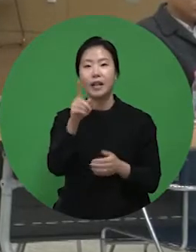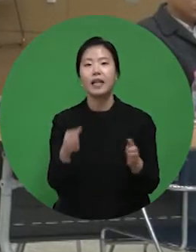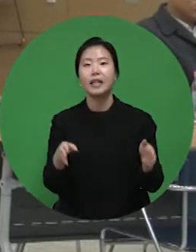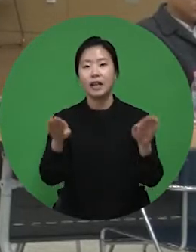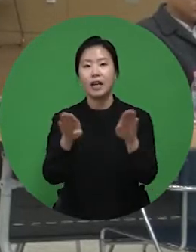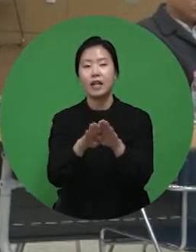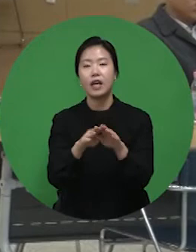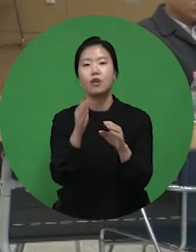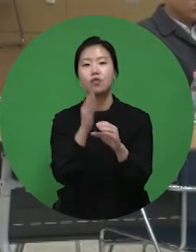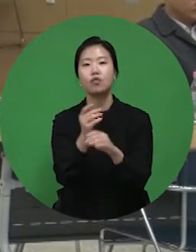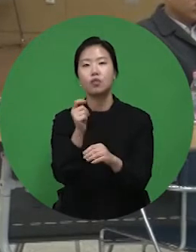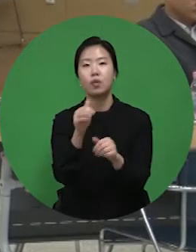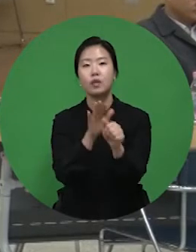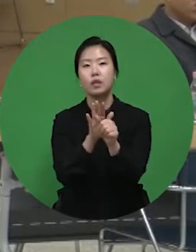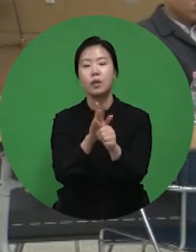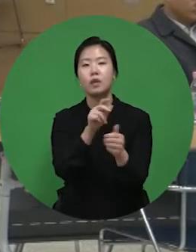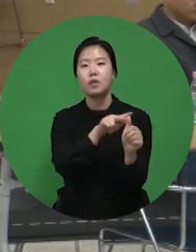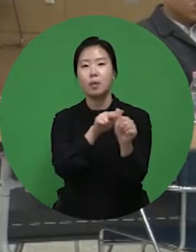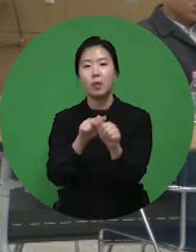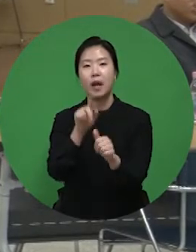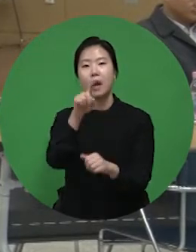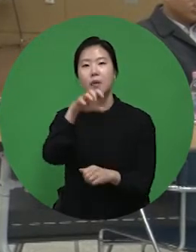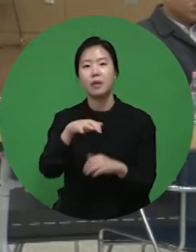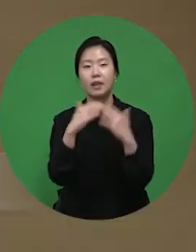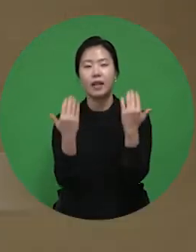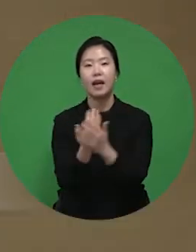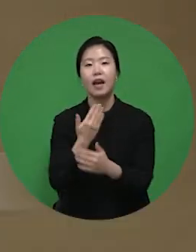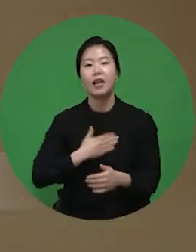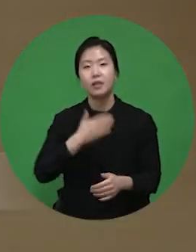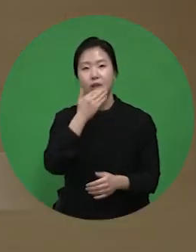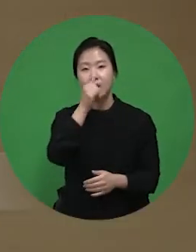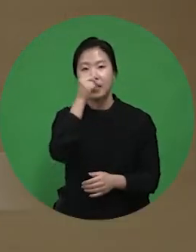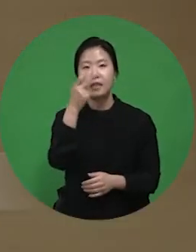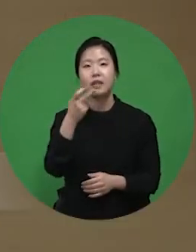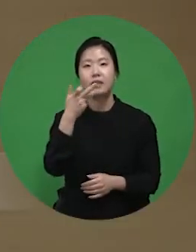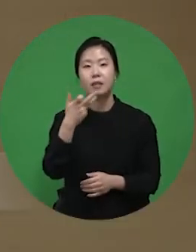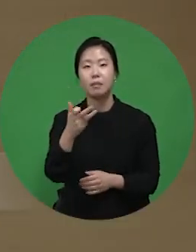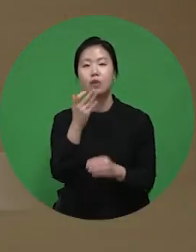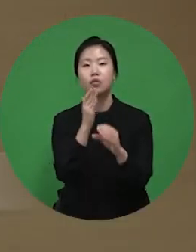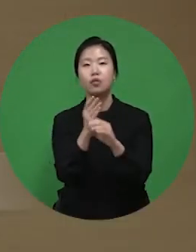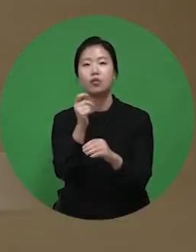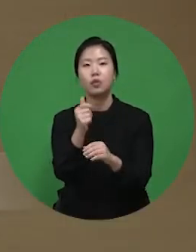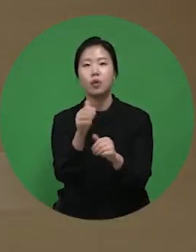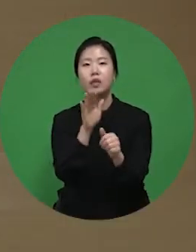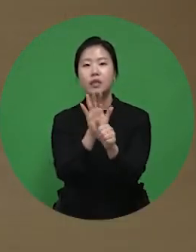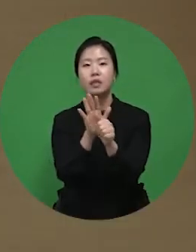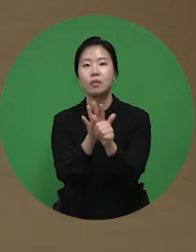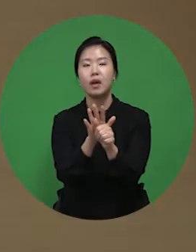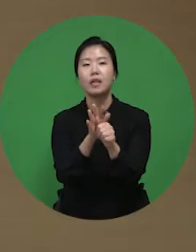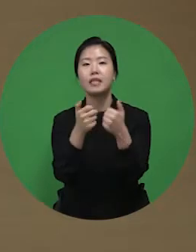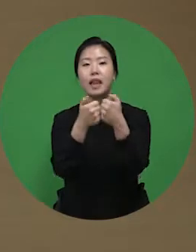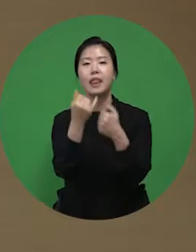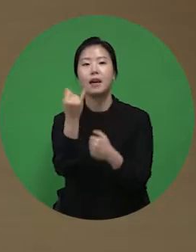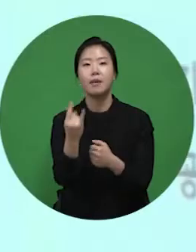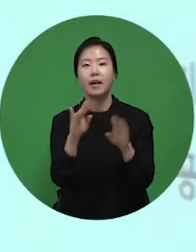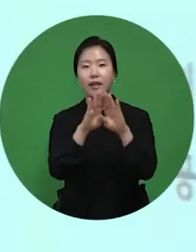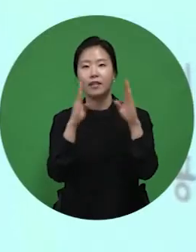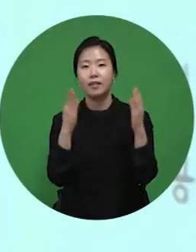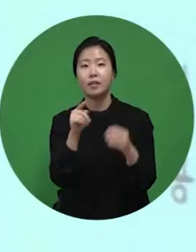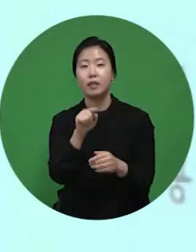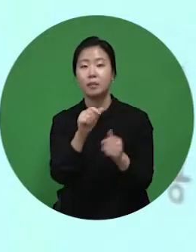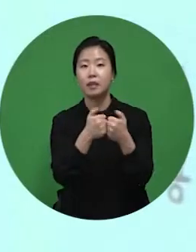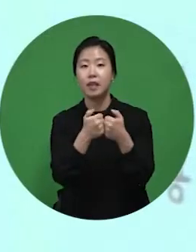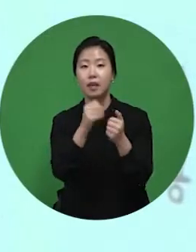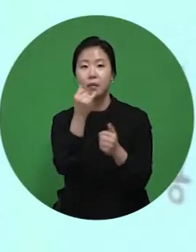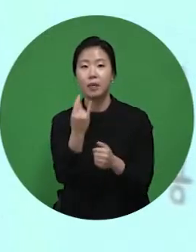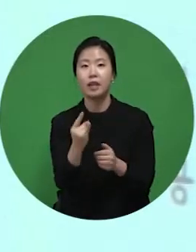11개 기관의 중소기업 지원 정보를 한자리에서 들을 수 있는 2018 중소기업 지원시책 상담회가 열렸습니다.